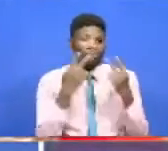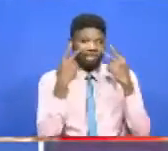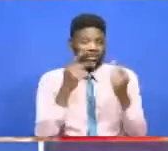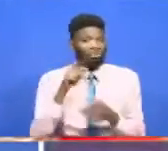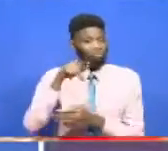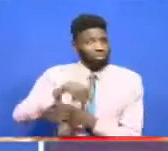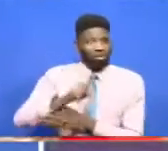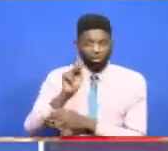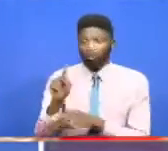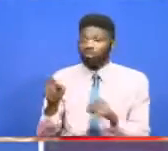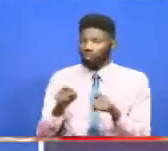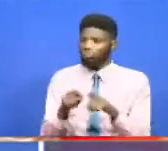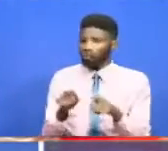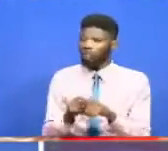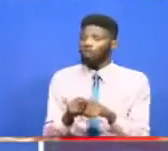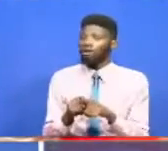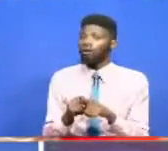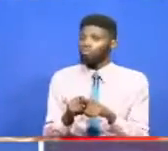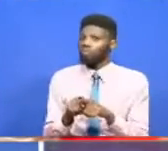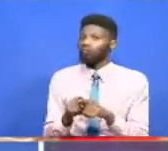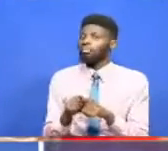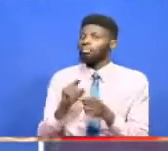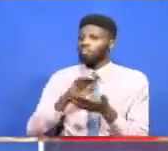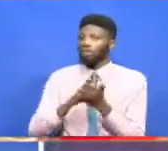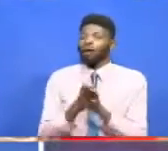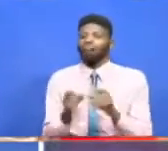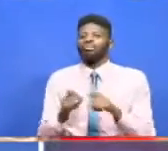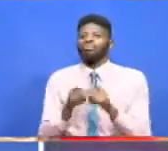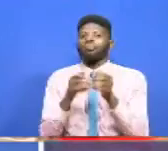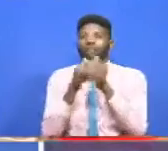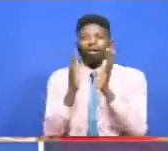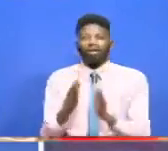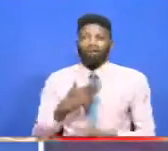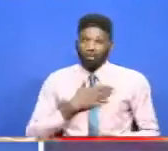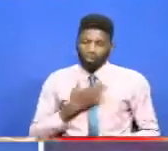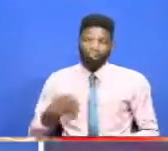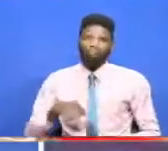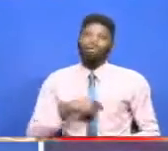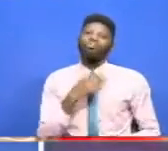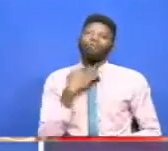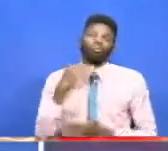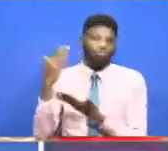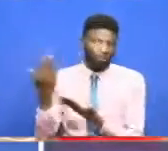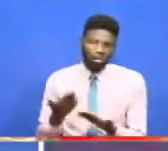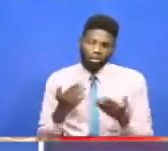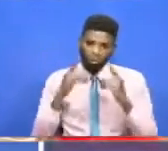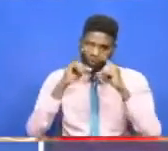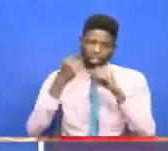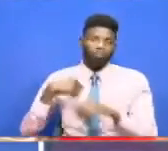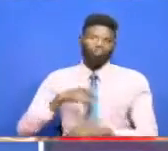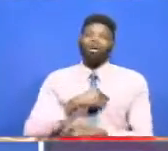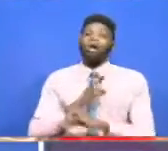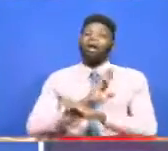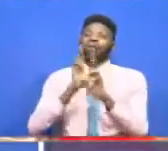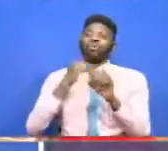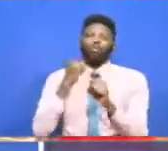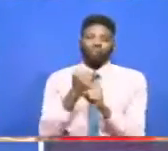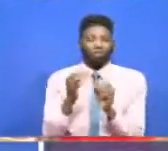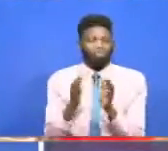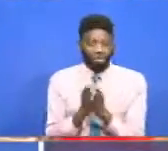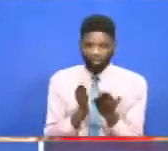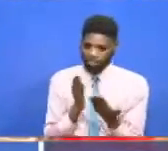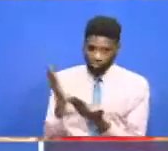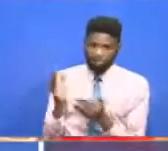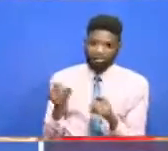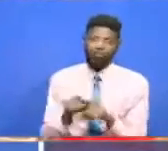emerging as one of our leaders, and we want to welcome him and to say that we are ready to work with him, and we want him to work with us